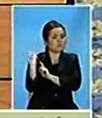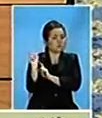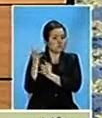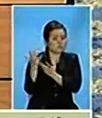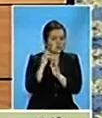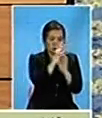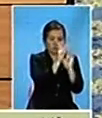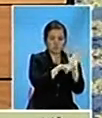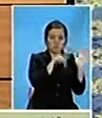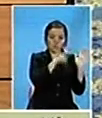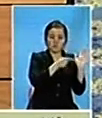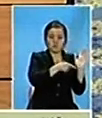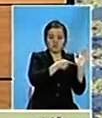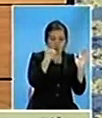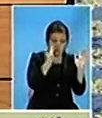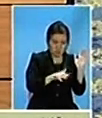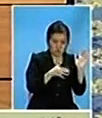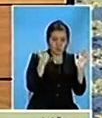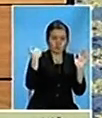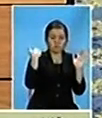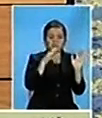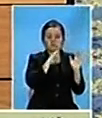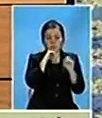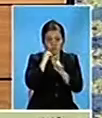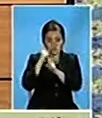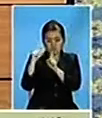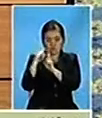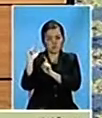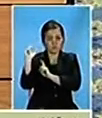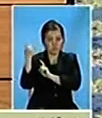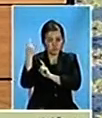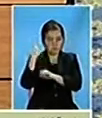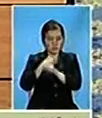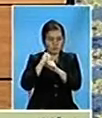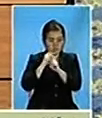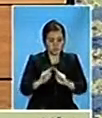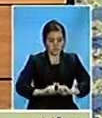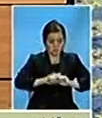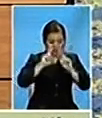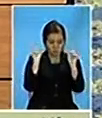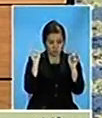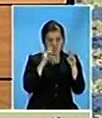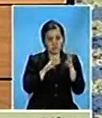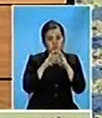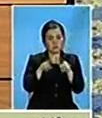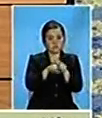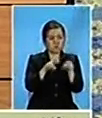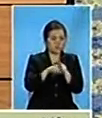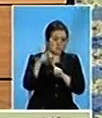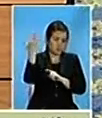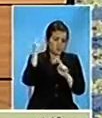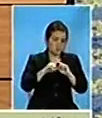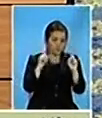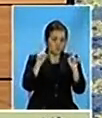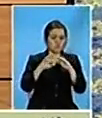เดิมซึ่งผมคิดว่าโดยหลักการแล้วเนี่ยถ้าท่านจะสร้างนิยามศัพท์ขึ้นมาใหม่แตกต่างจากกระบวนการเดิมเนี่ยนะครับท่านต้องมี